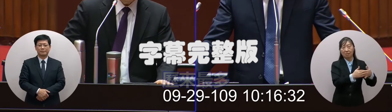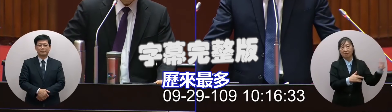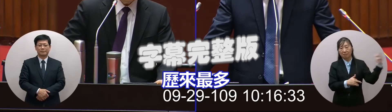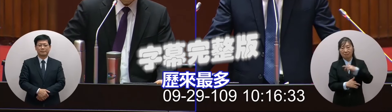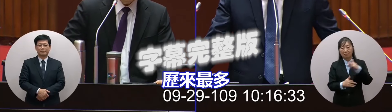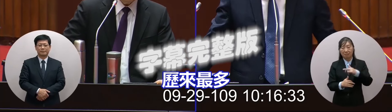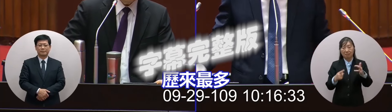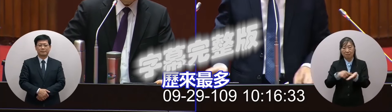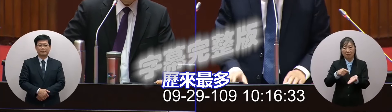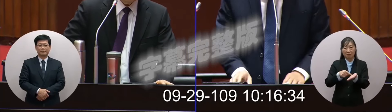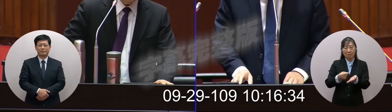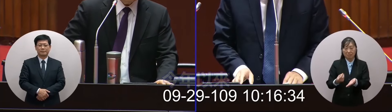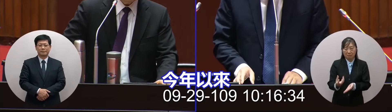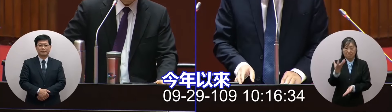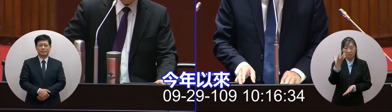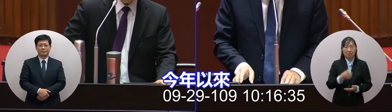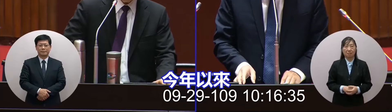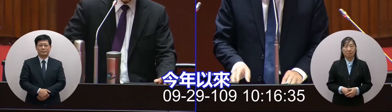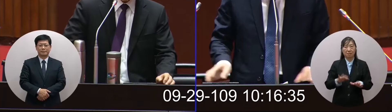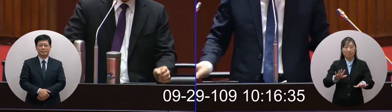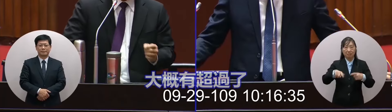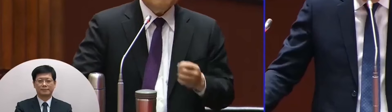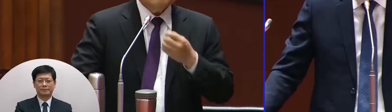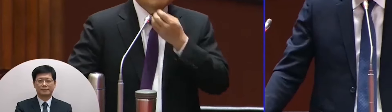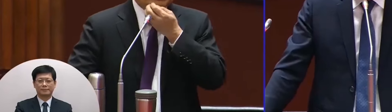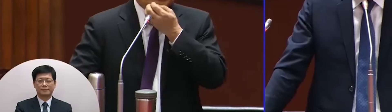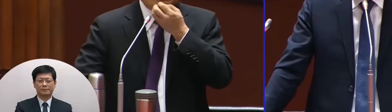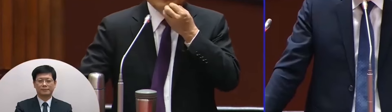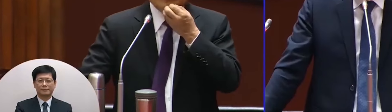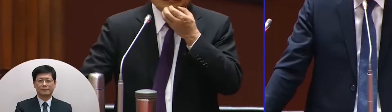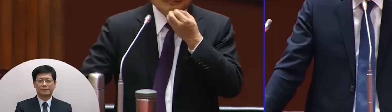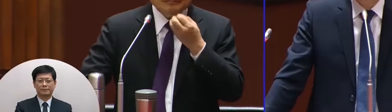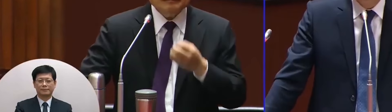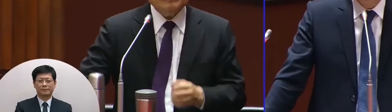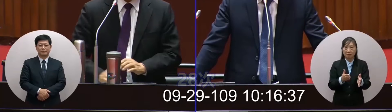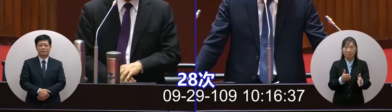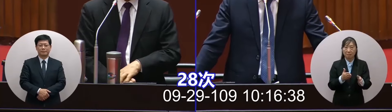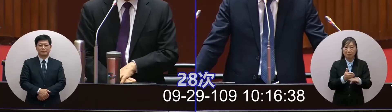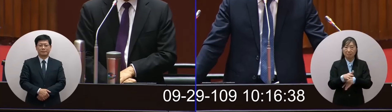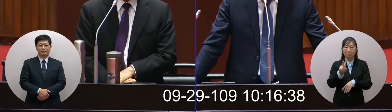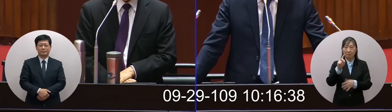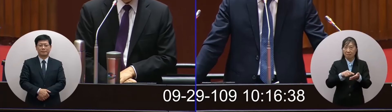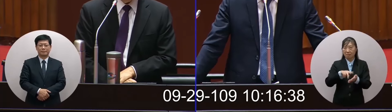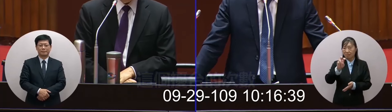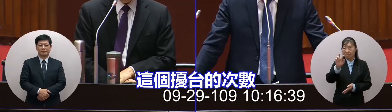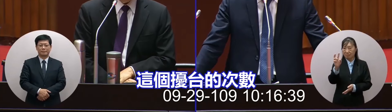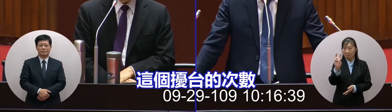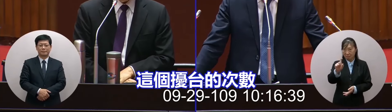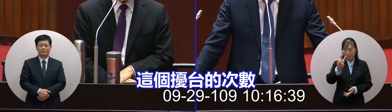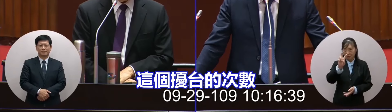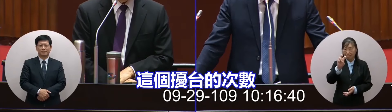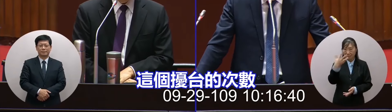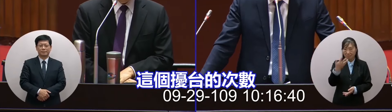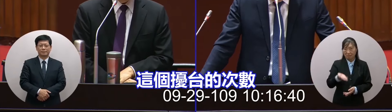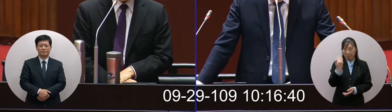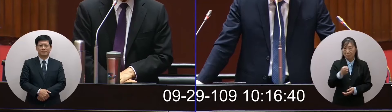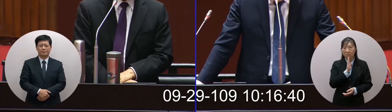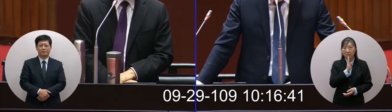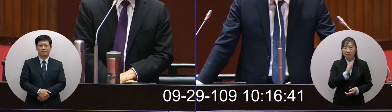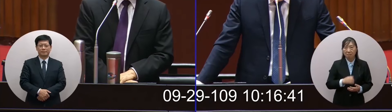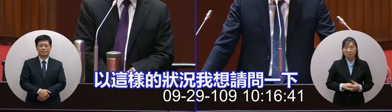数大概是历来最多，今年以来大概也有超过了28次啊、哦、的这个扰台的次